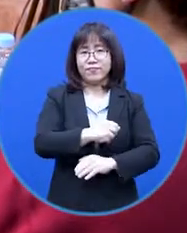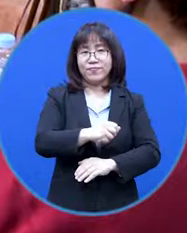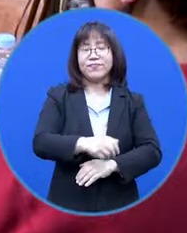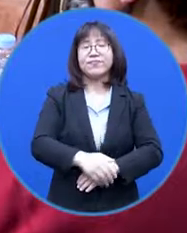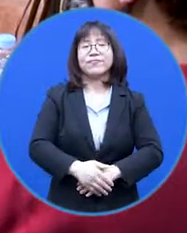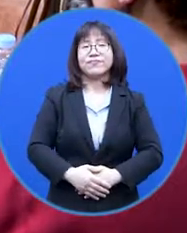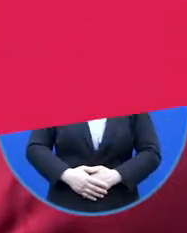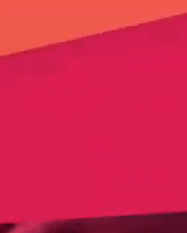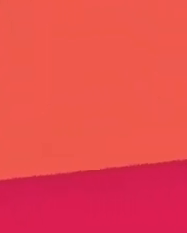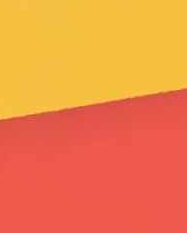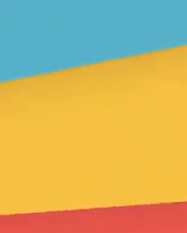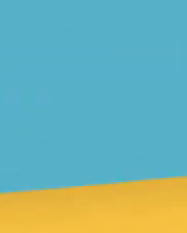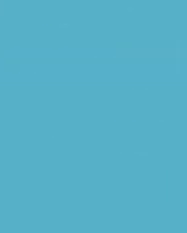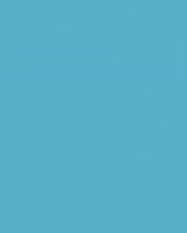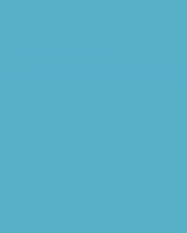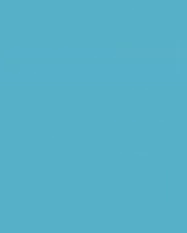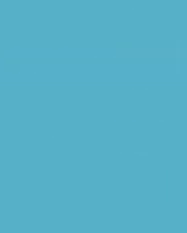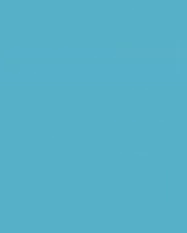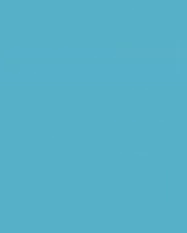가졌습니다.